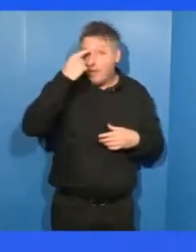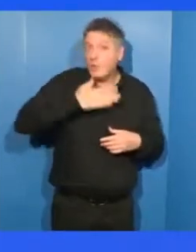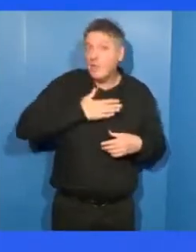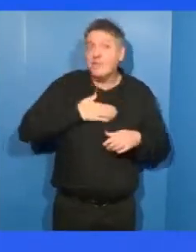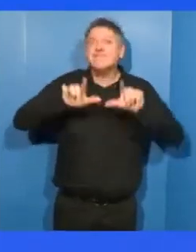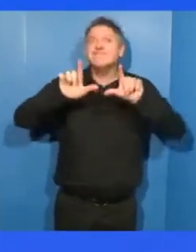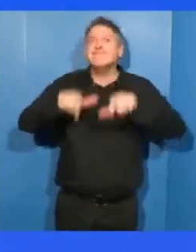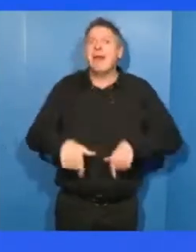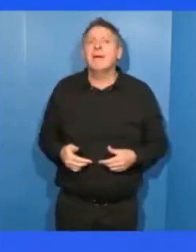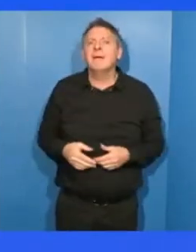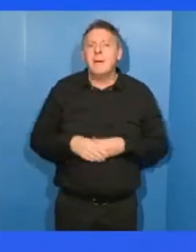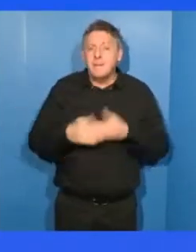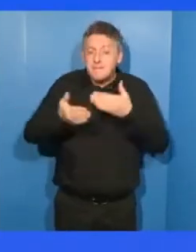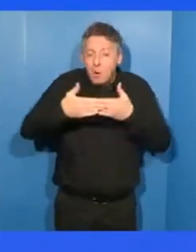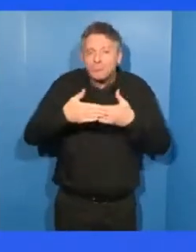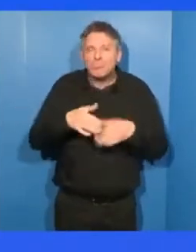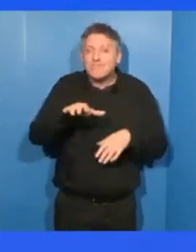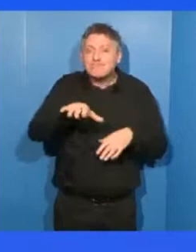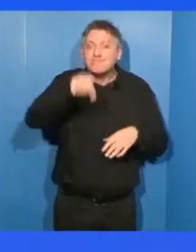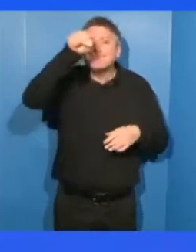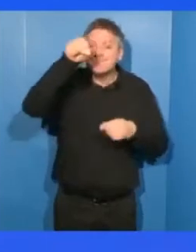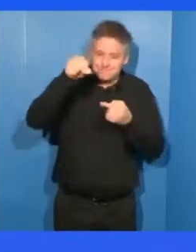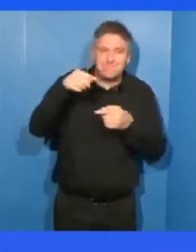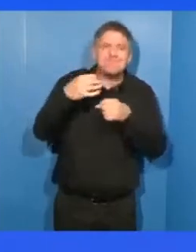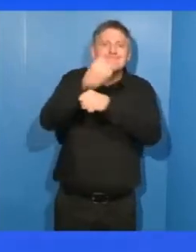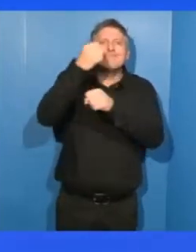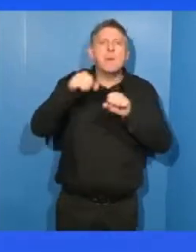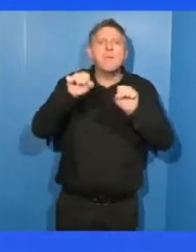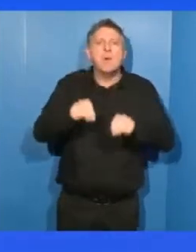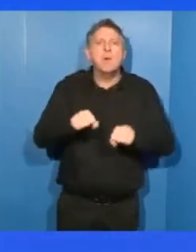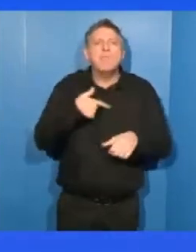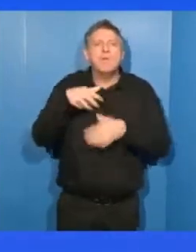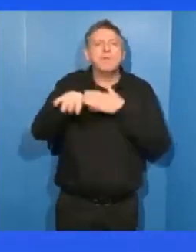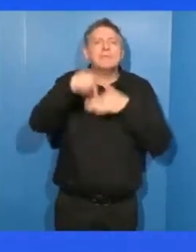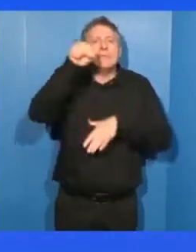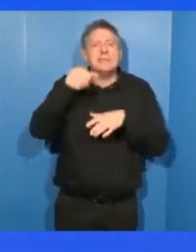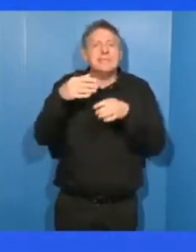désormais là, à notre portée. À nous de le saisir.